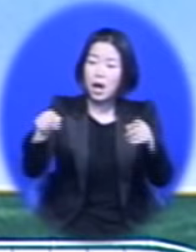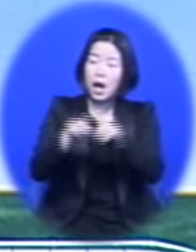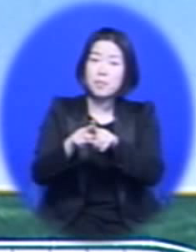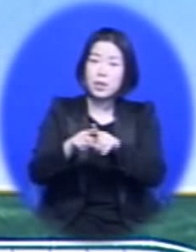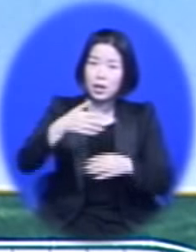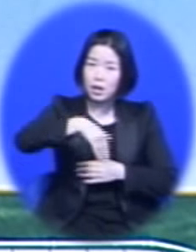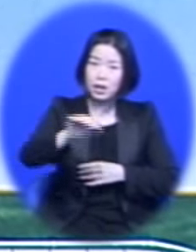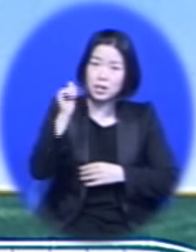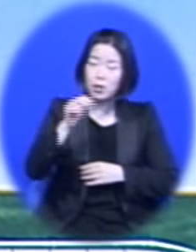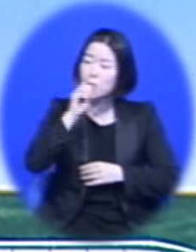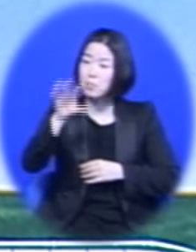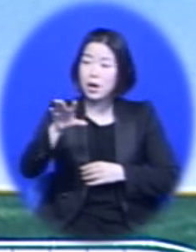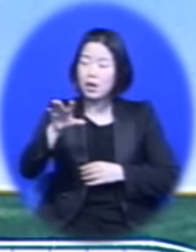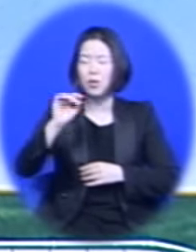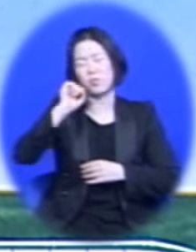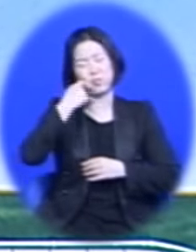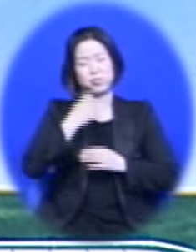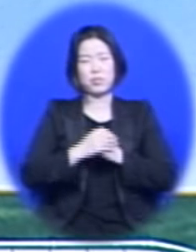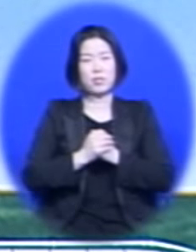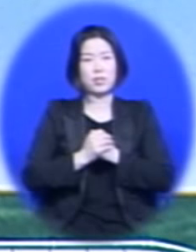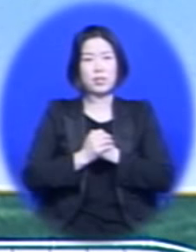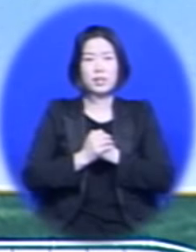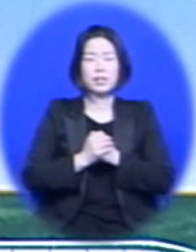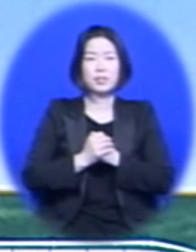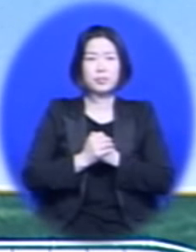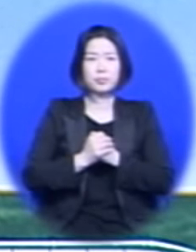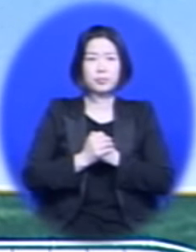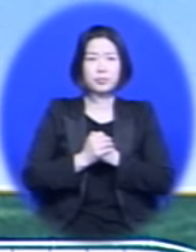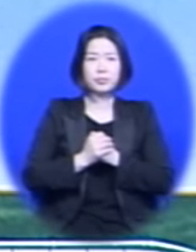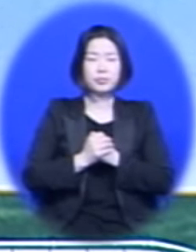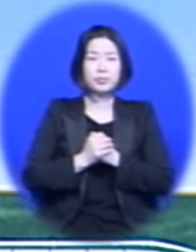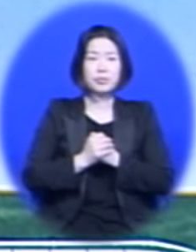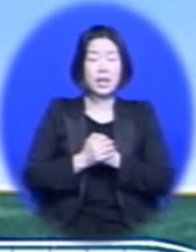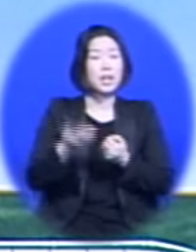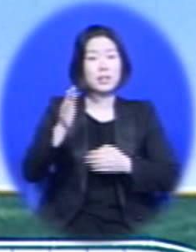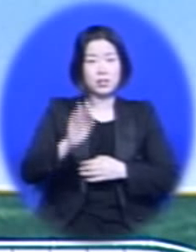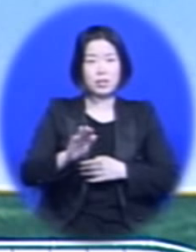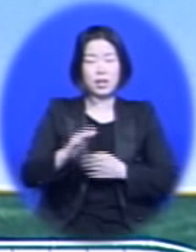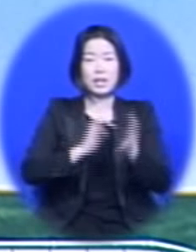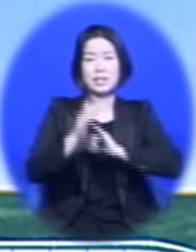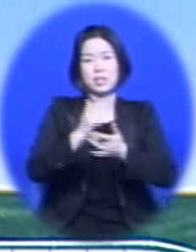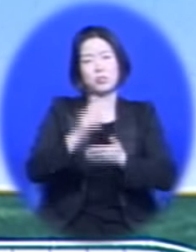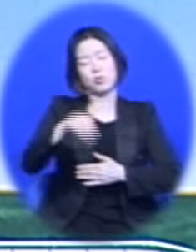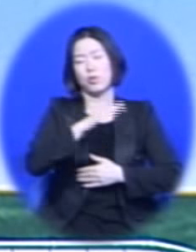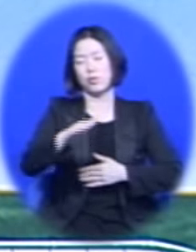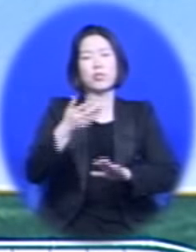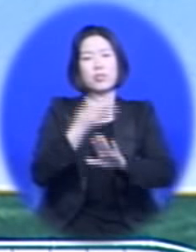가자고 어떻게 말할 수 있겠어요? 그런데 예수님은 전혀 달랐어요.